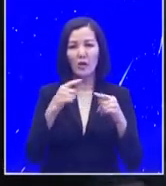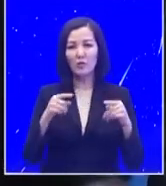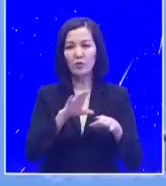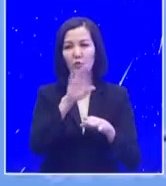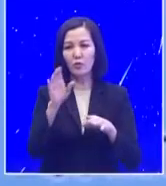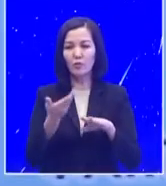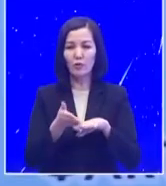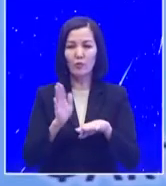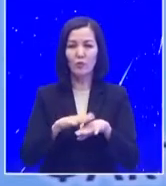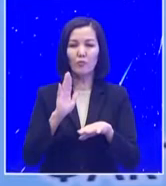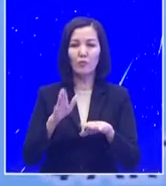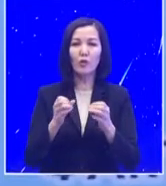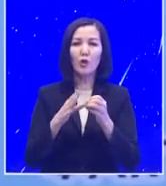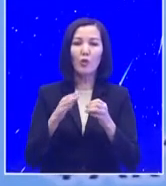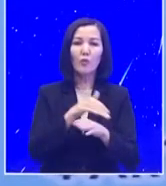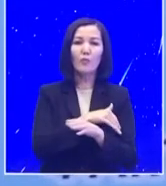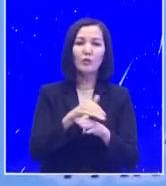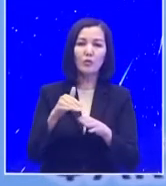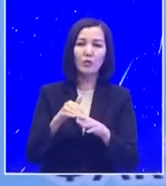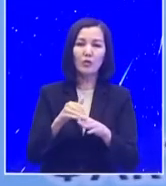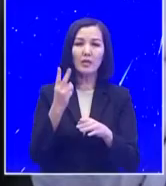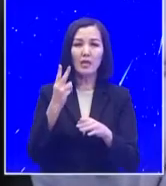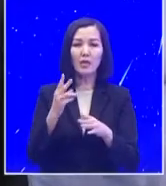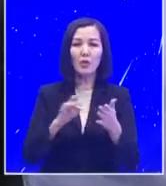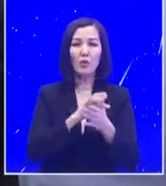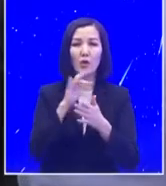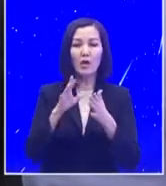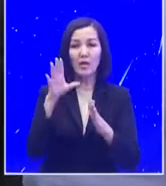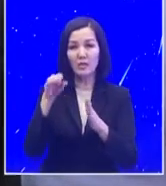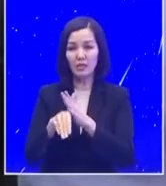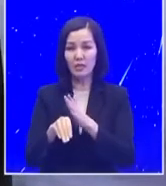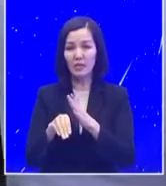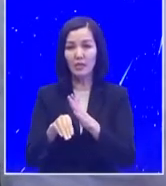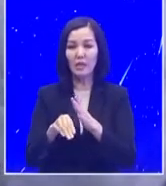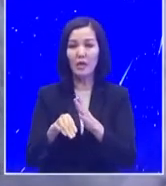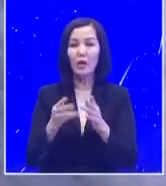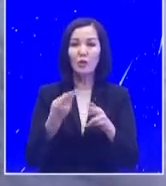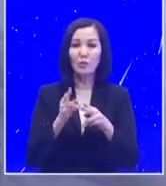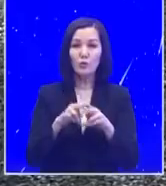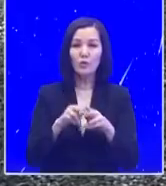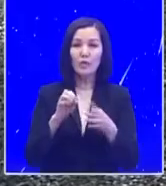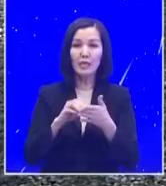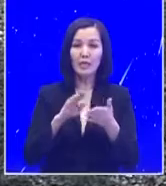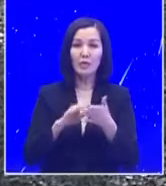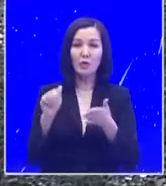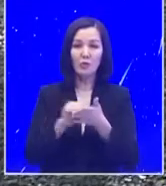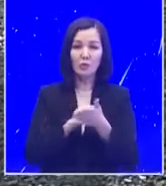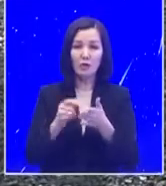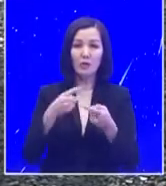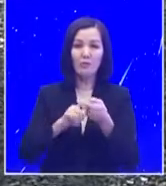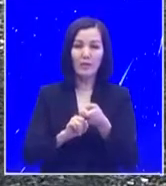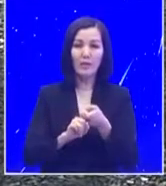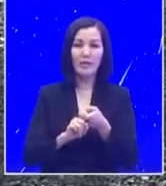қиналып кетесіздер. Жалпы 15 көшесі бар саяжайдың екеуі ғана қала балансына өткен. Сондықтан үйге тіркеу сынды құжатқа келіп тірелетін